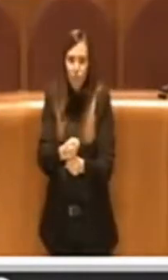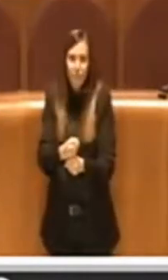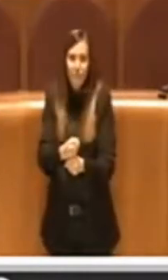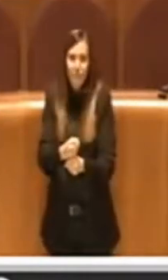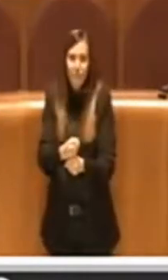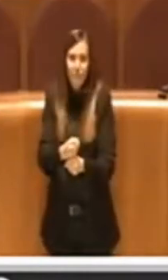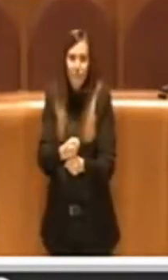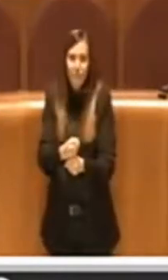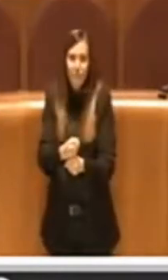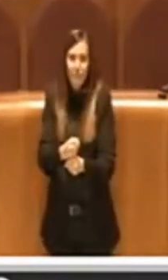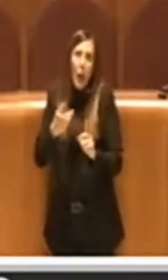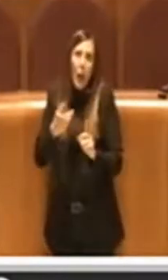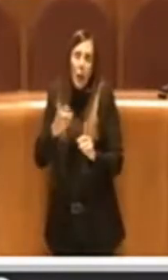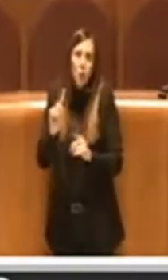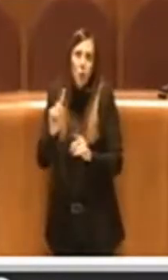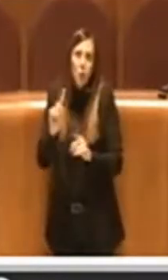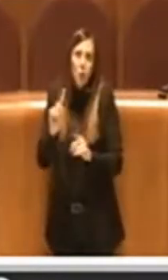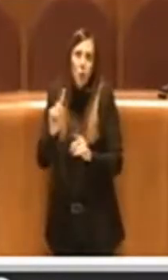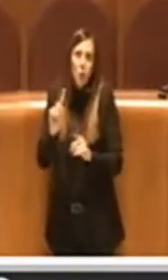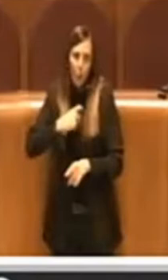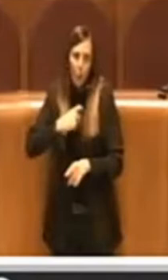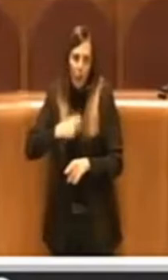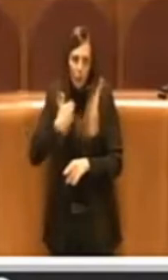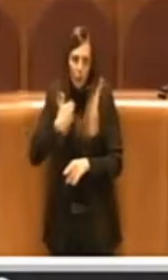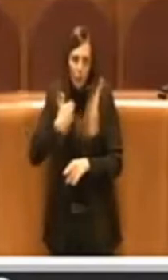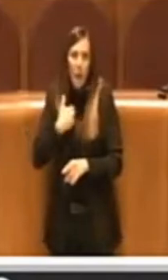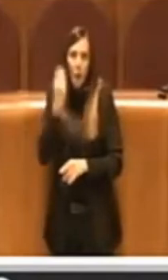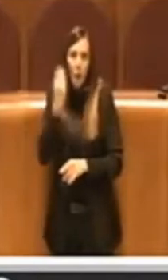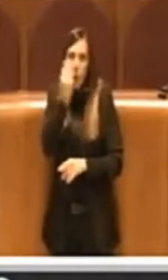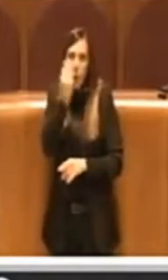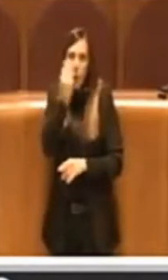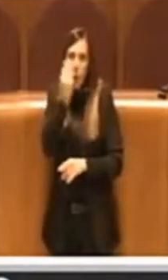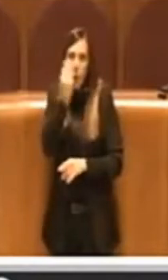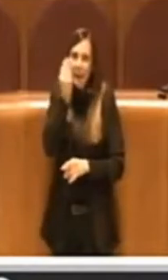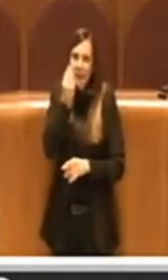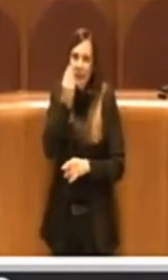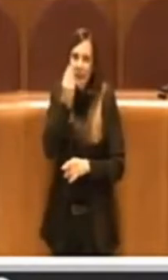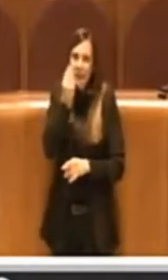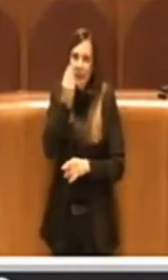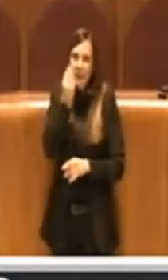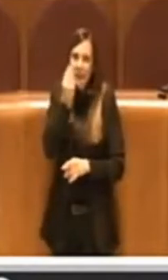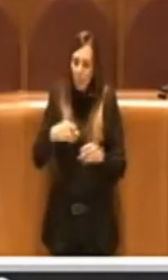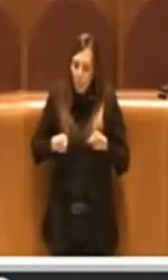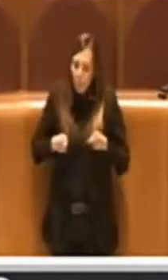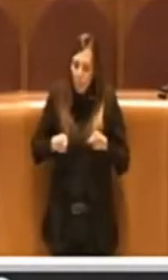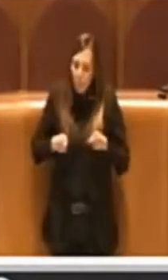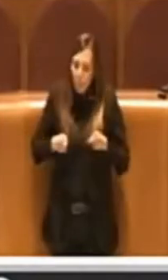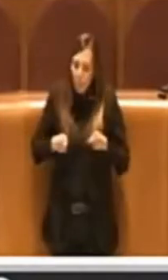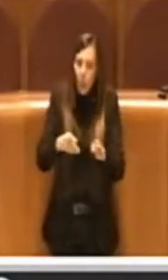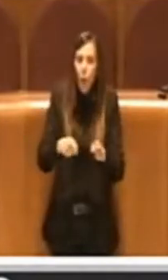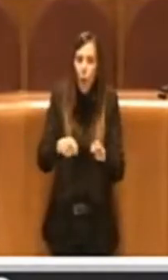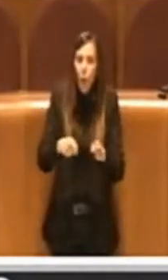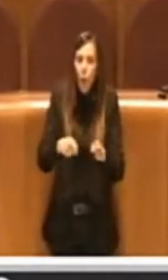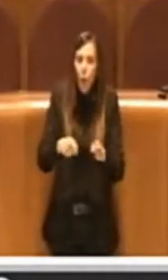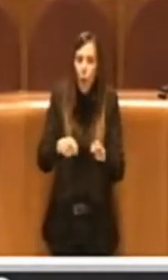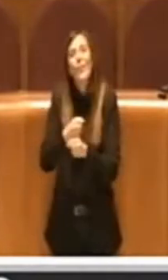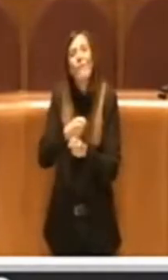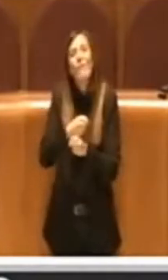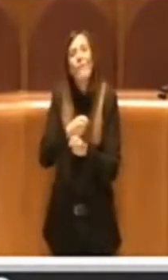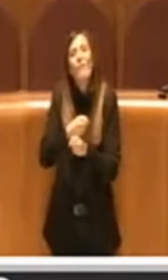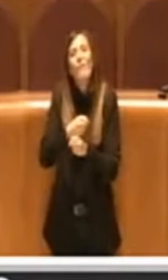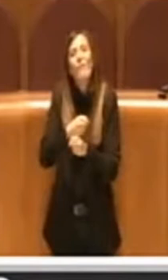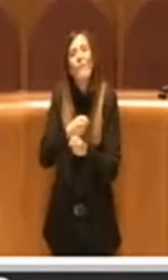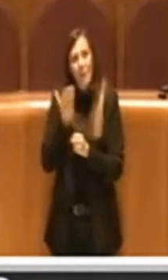titolo personale ritengo che il percorso su farmacap si è arrivato a un